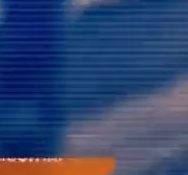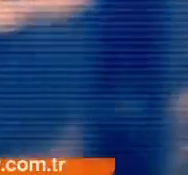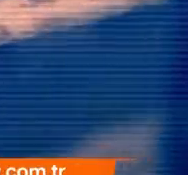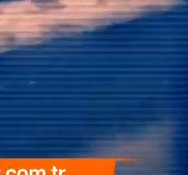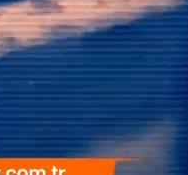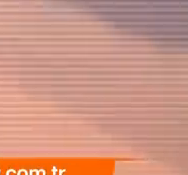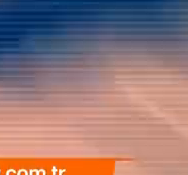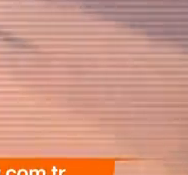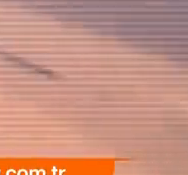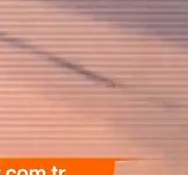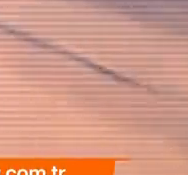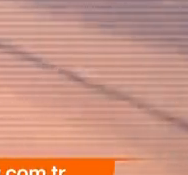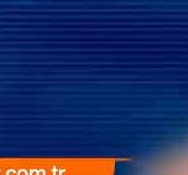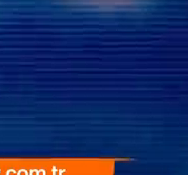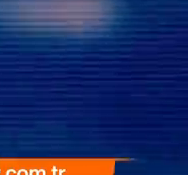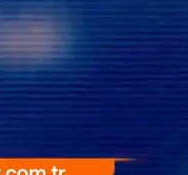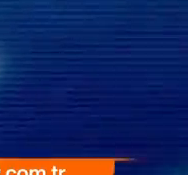bir saattir yürüyoruz zor koşullarda.